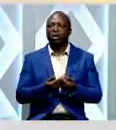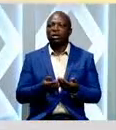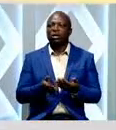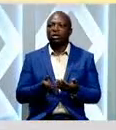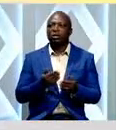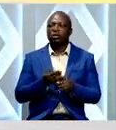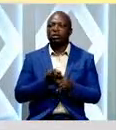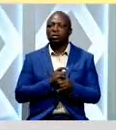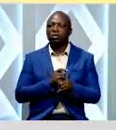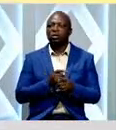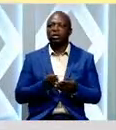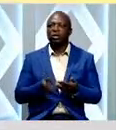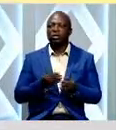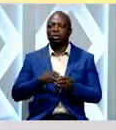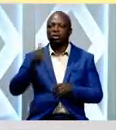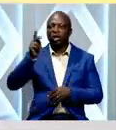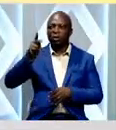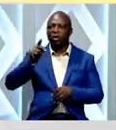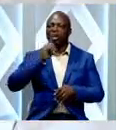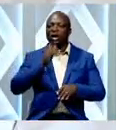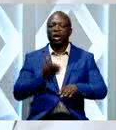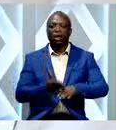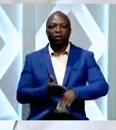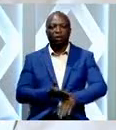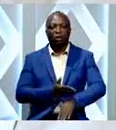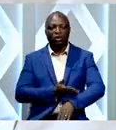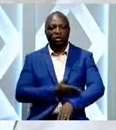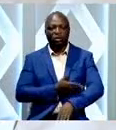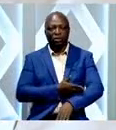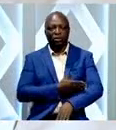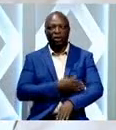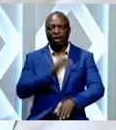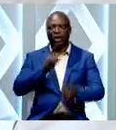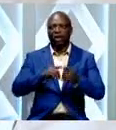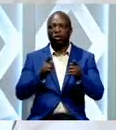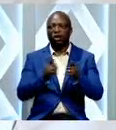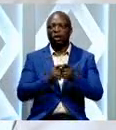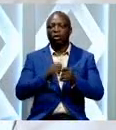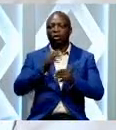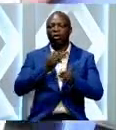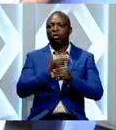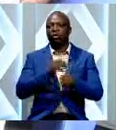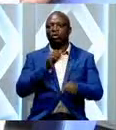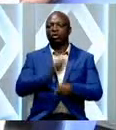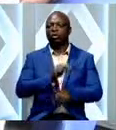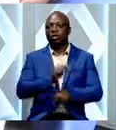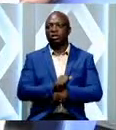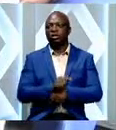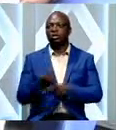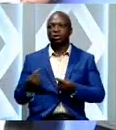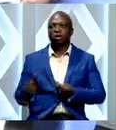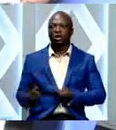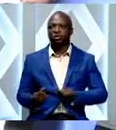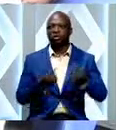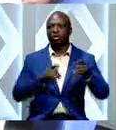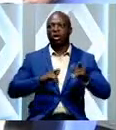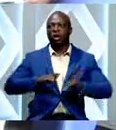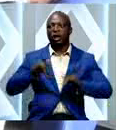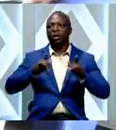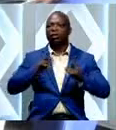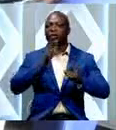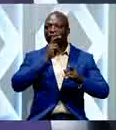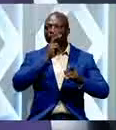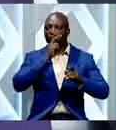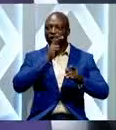d'origine modeste, est allé progressivement à la conquête du monde grâce au métier de transport aérien, un véritable